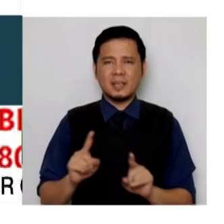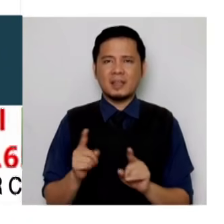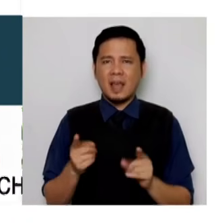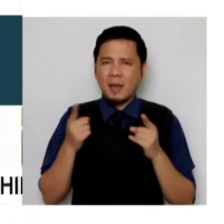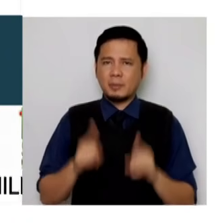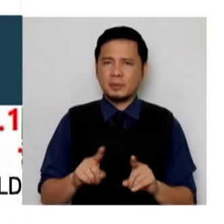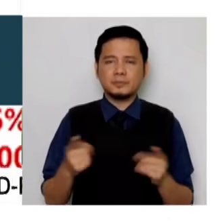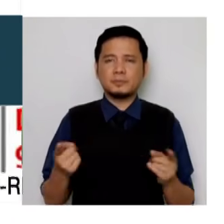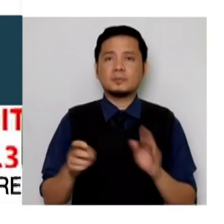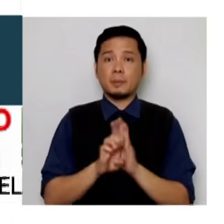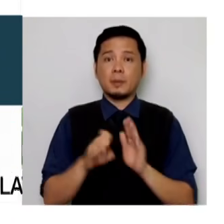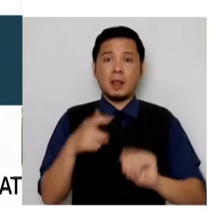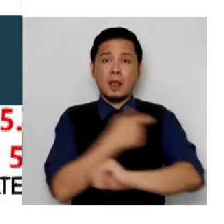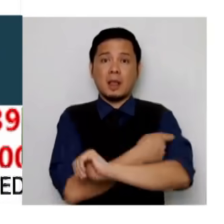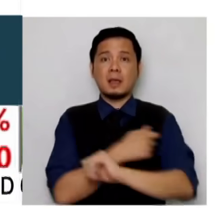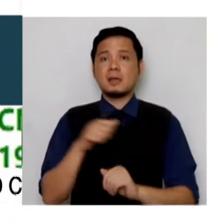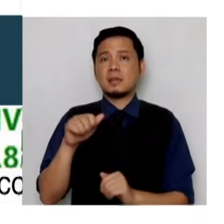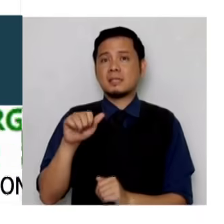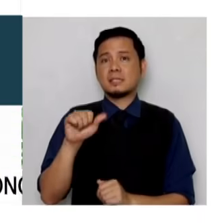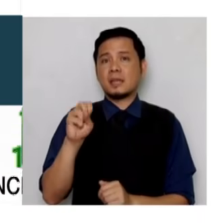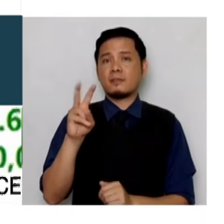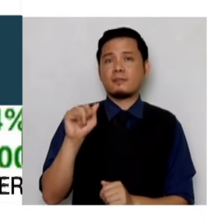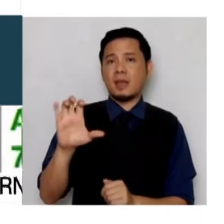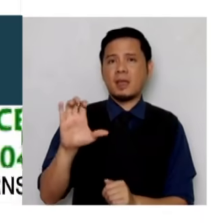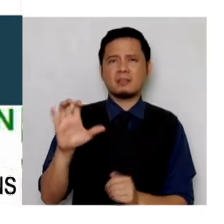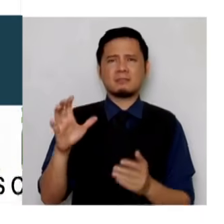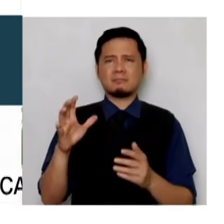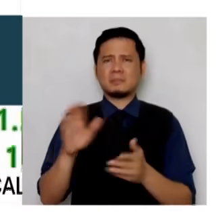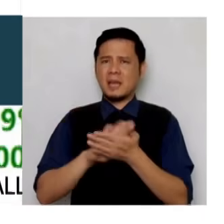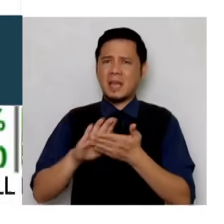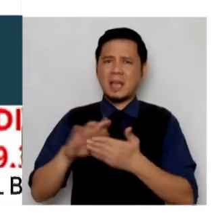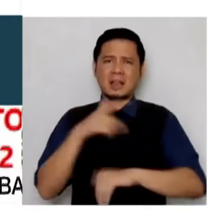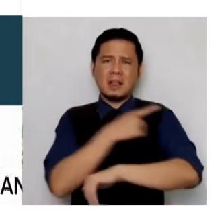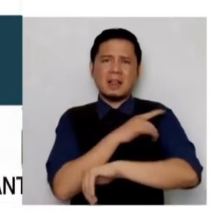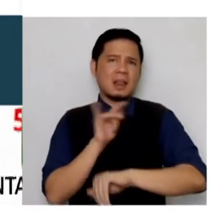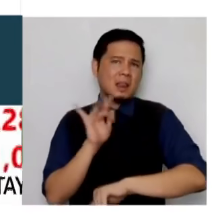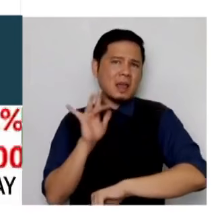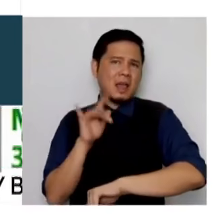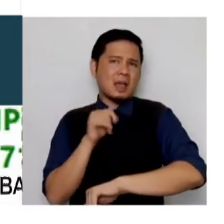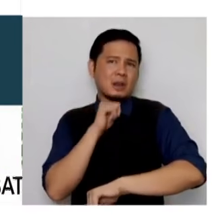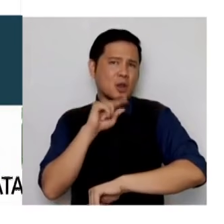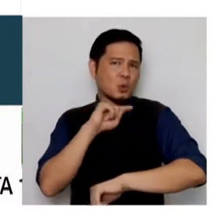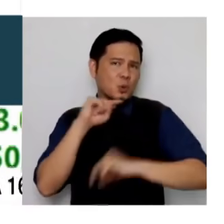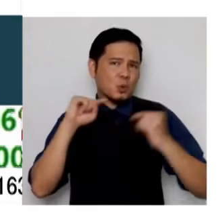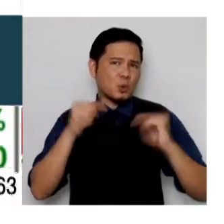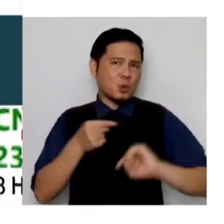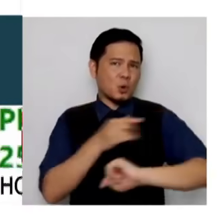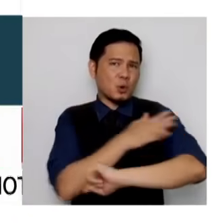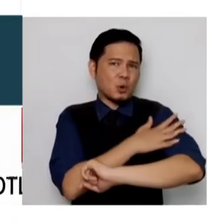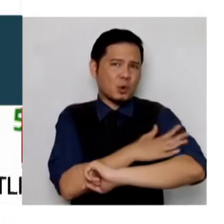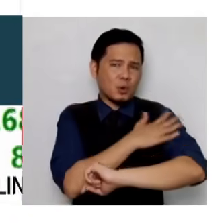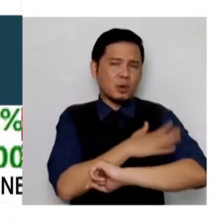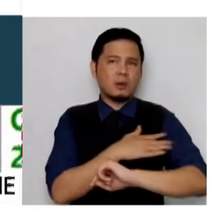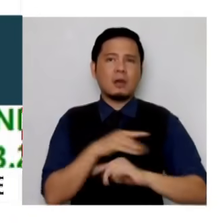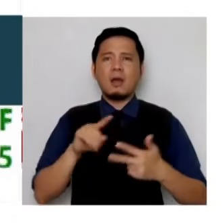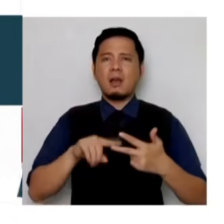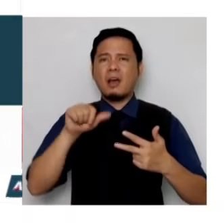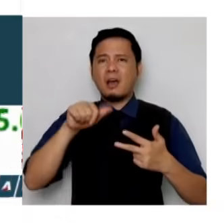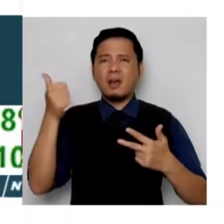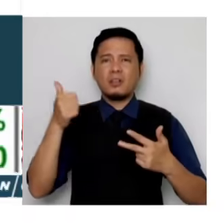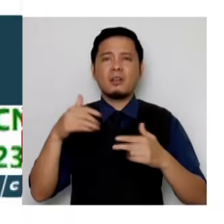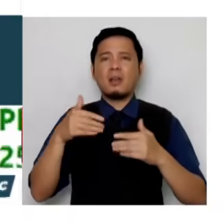ba napakagaan sa braso. Yeah. Karamihan ng side effect is inaantok o nagugutom after